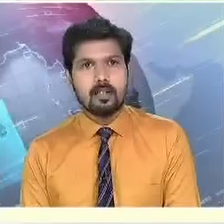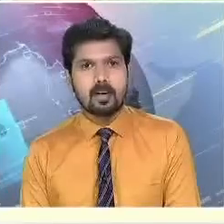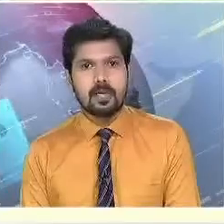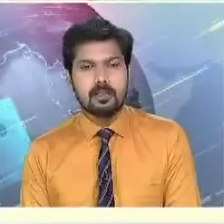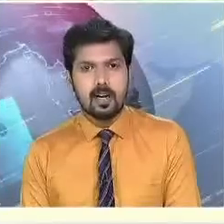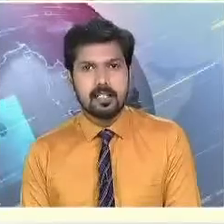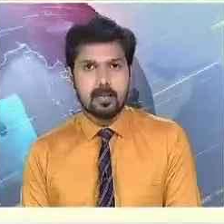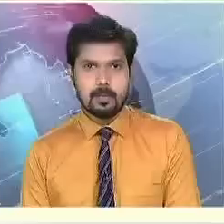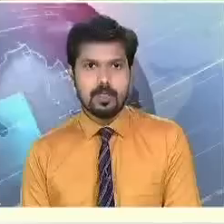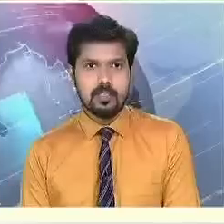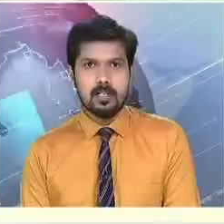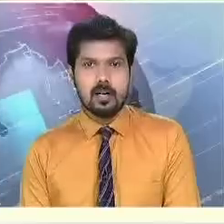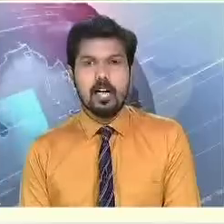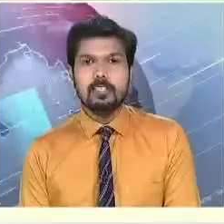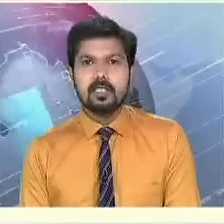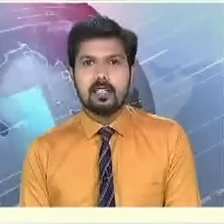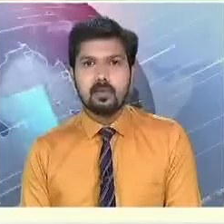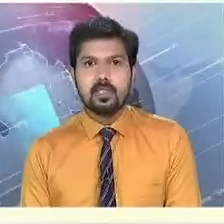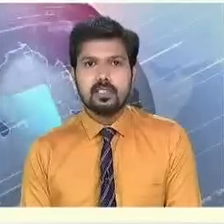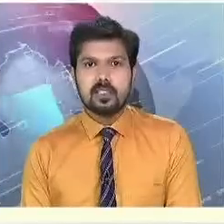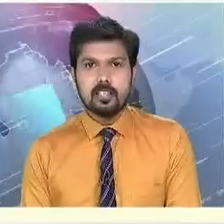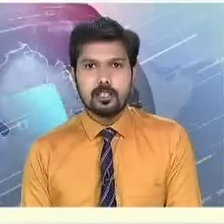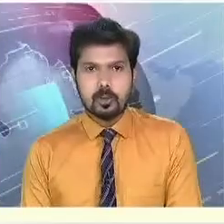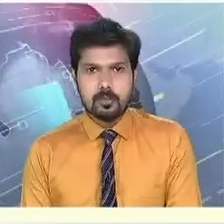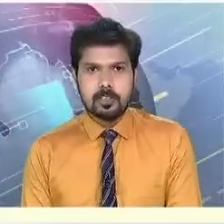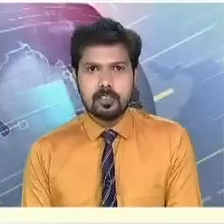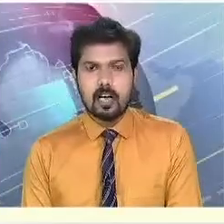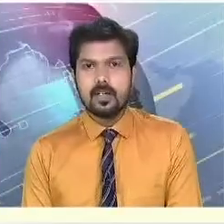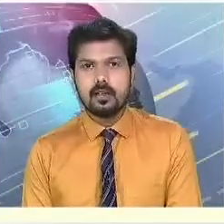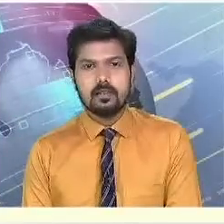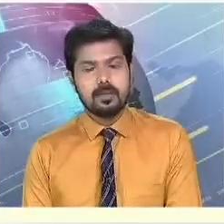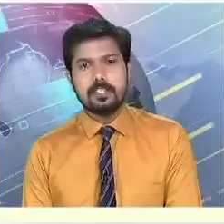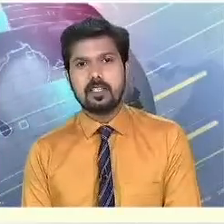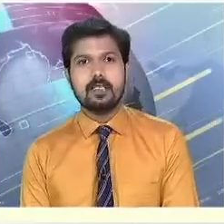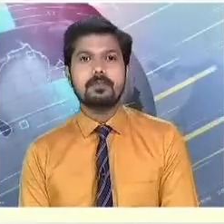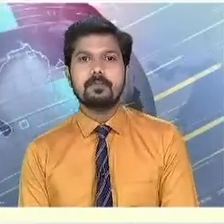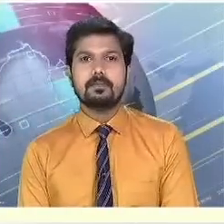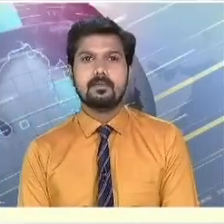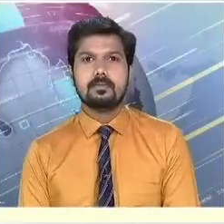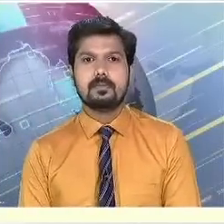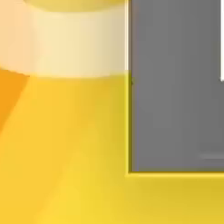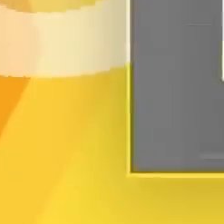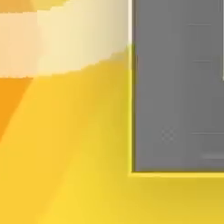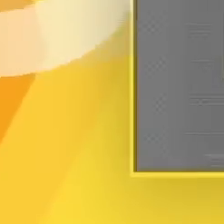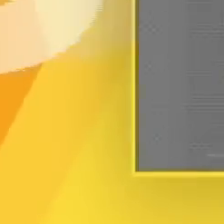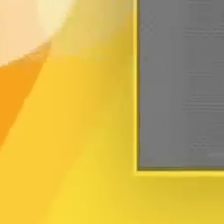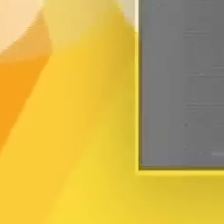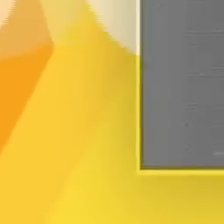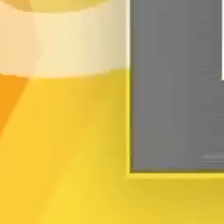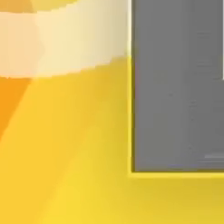கூட்டமும் பாட்னாவில் நாளை நடைபெறவுள்ளது. ஆர்.ஜே.டி. ஆதரவுடன் நிதிஷ் ஆட்சி தொடரும் என்று தகவல்கள் தெரிவிக்கின்றன.